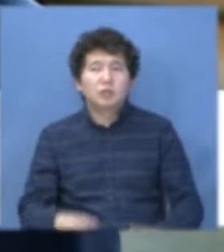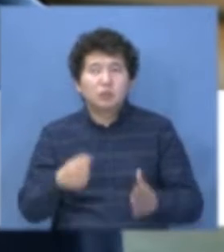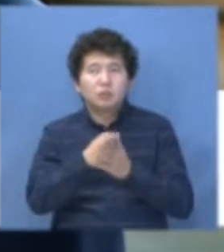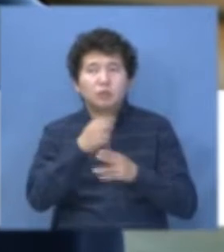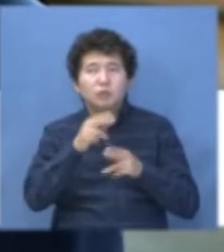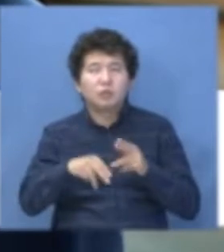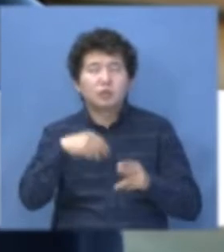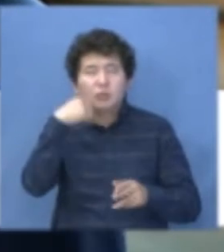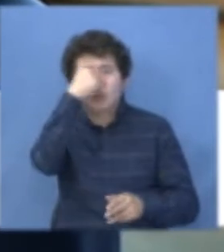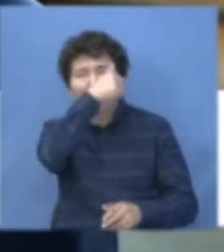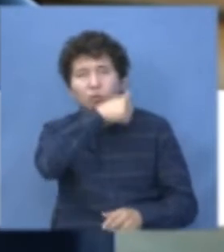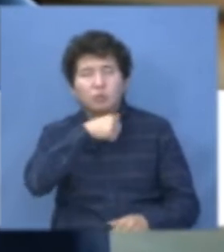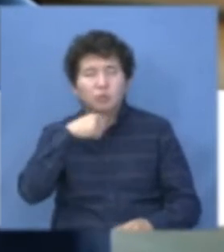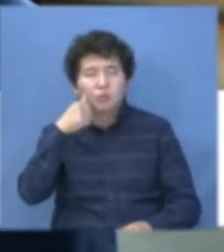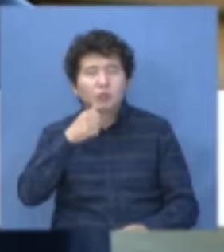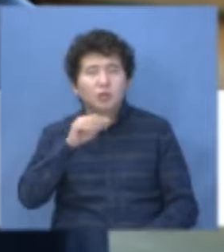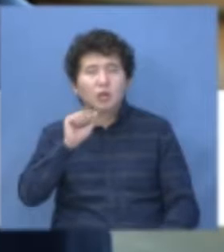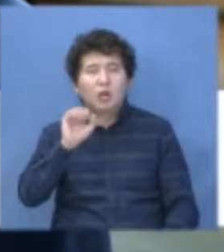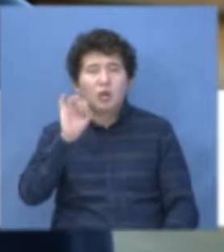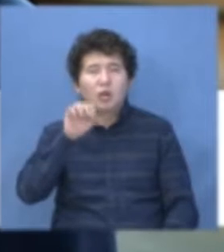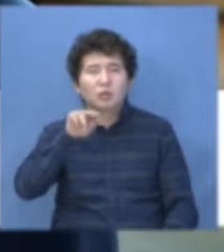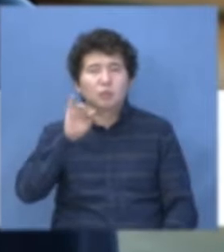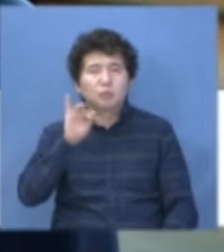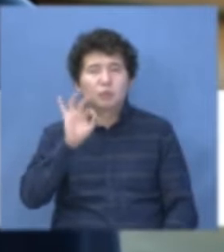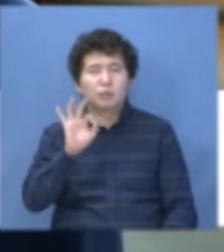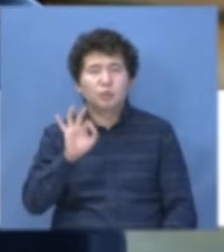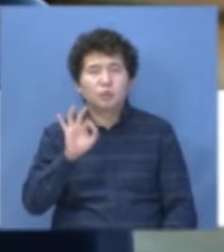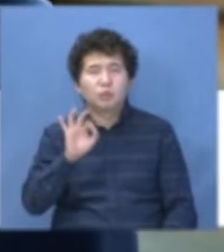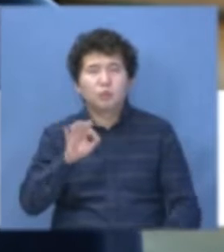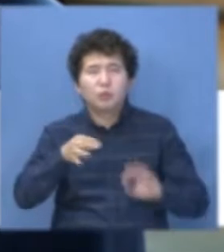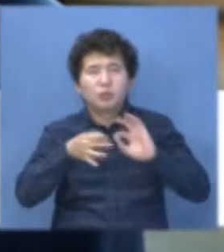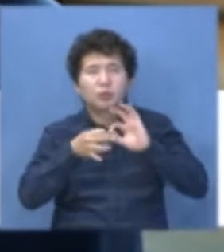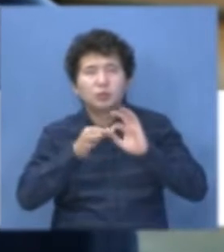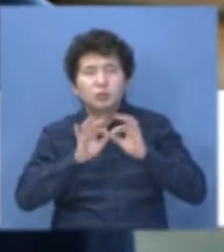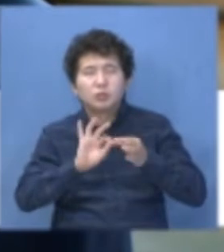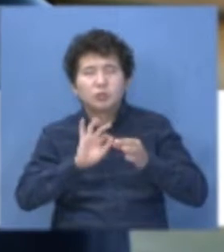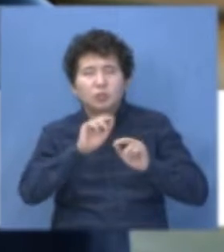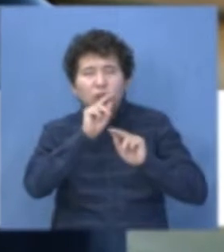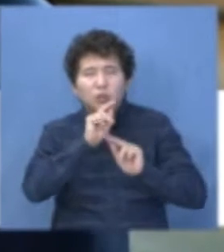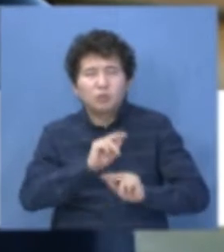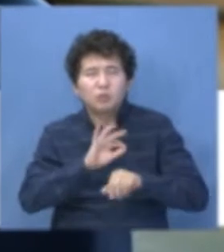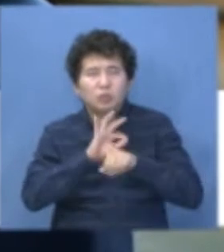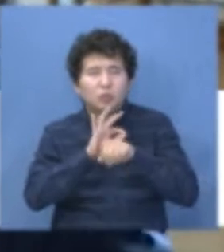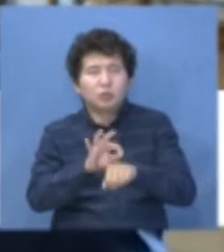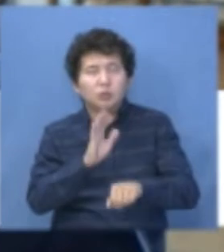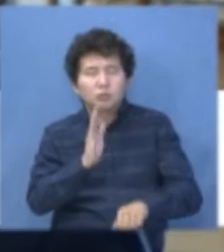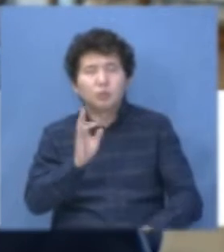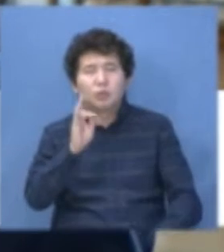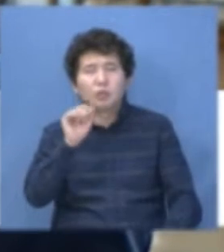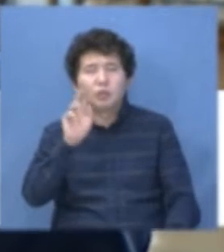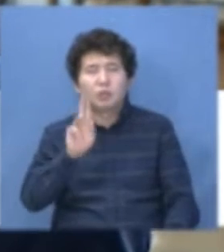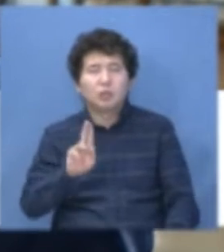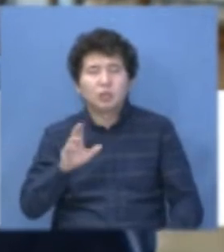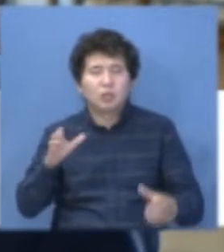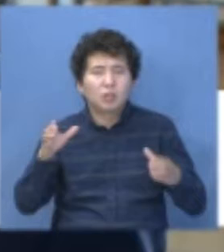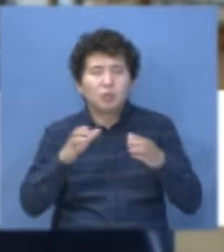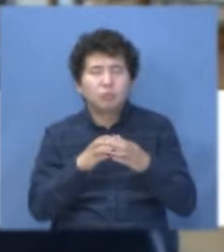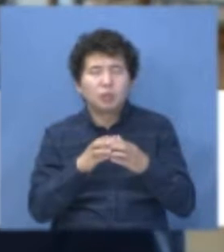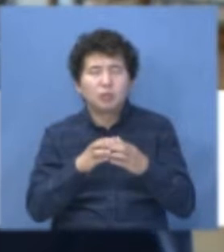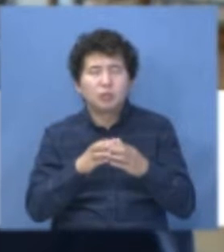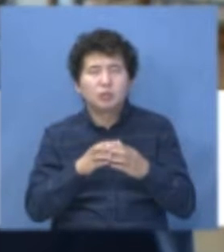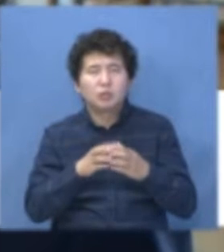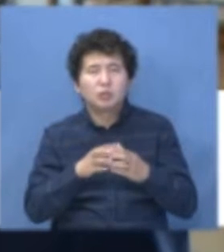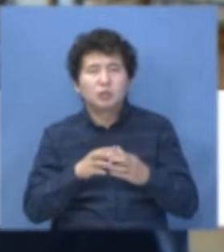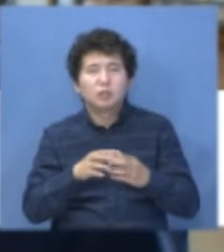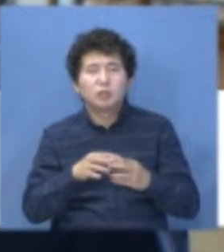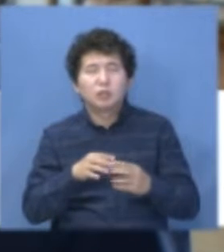дейін халықтық IPO-ға шығамыз. Оған дейін ақпараттық түсіндіру жұмыстарын жүргізіп, ұлттық компаниялар туралы көбірек мәлімет беруді